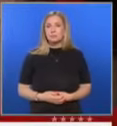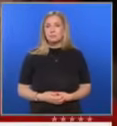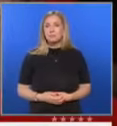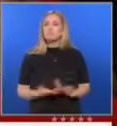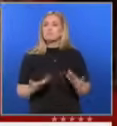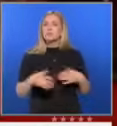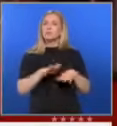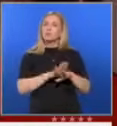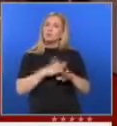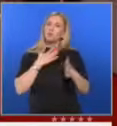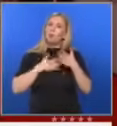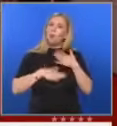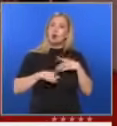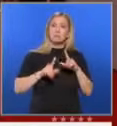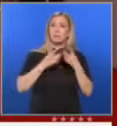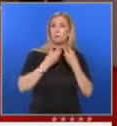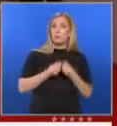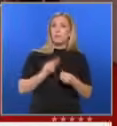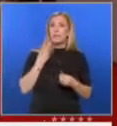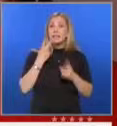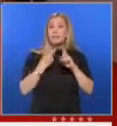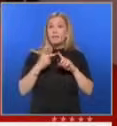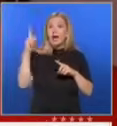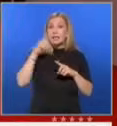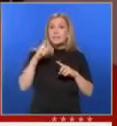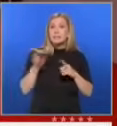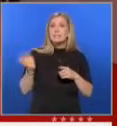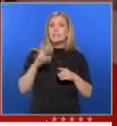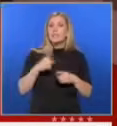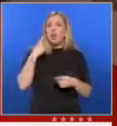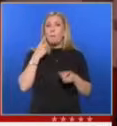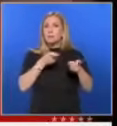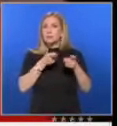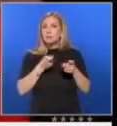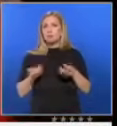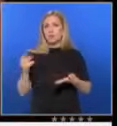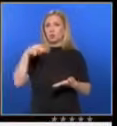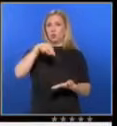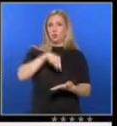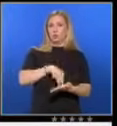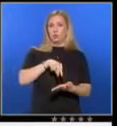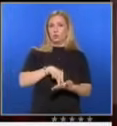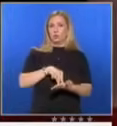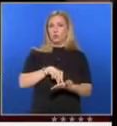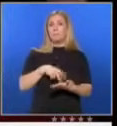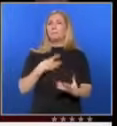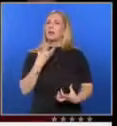Благ, смирен, неузнаваем. 2 дни след опита за покушение Доналд Тръмп се появи пред съпартийците си.